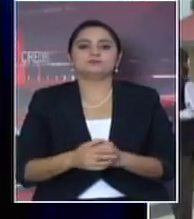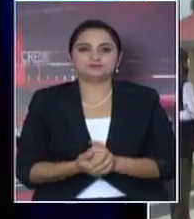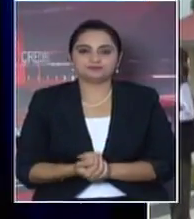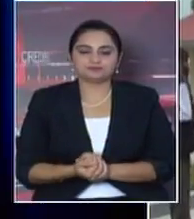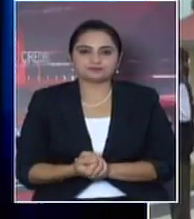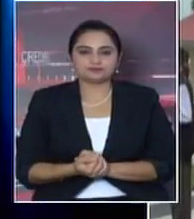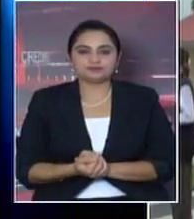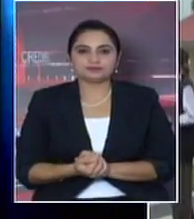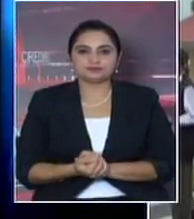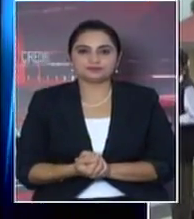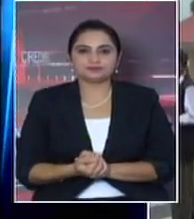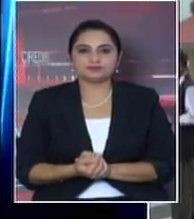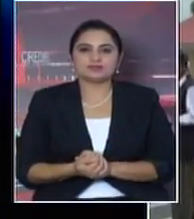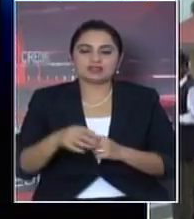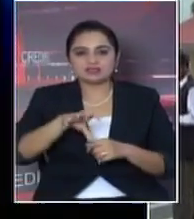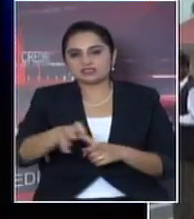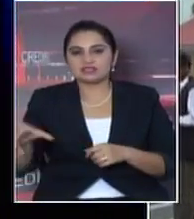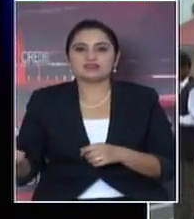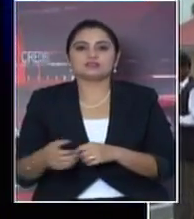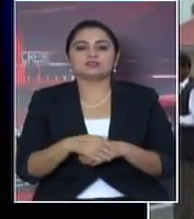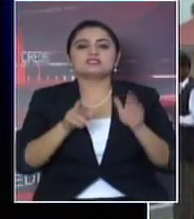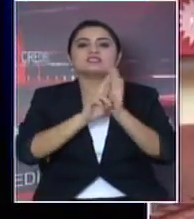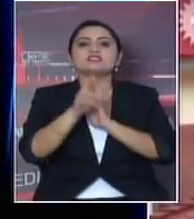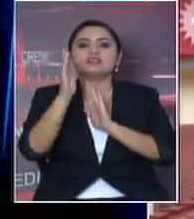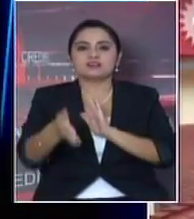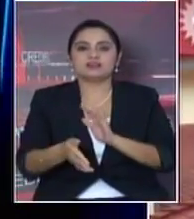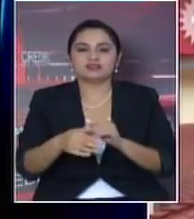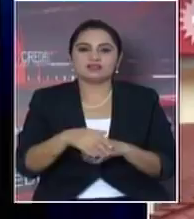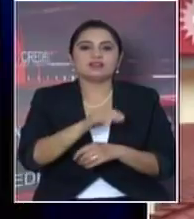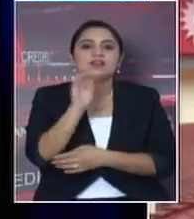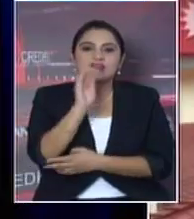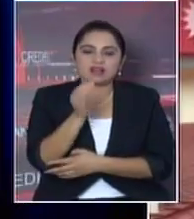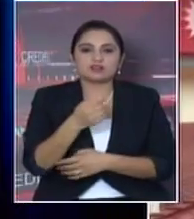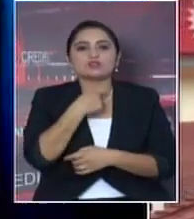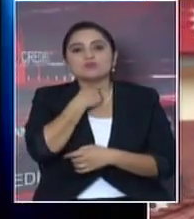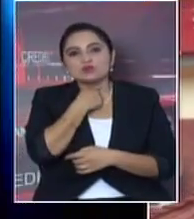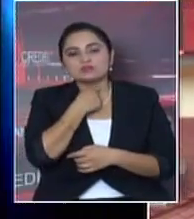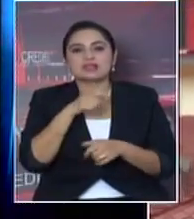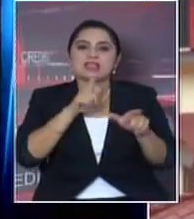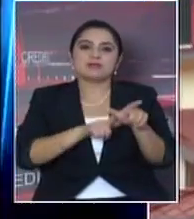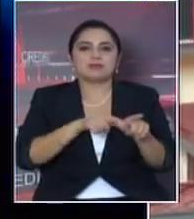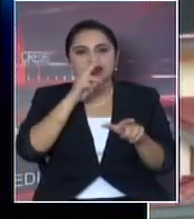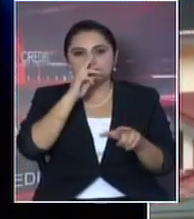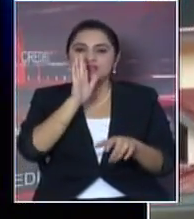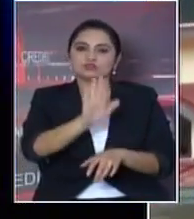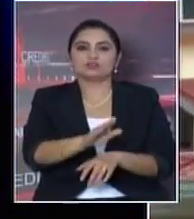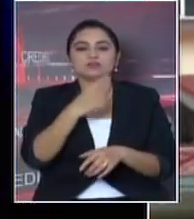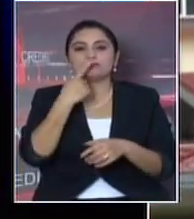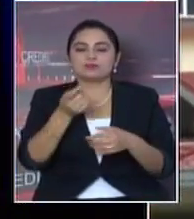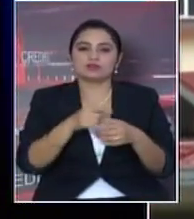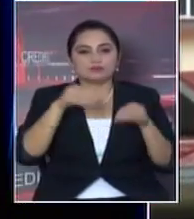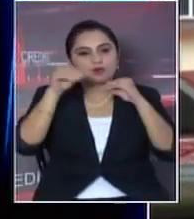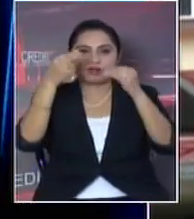उहाँले जानकारी दिनुभयो। स्थानीय तहको परिणामले नागरिकको भरोसा एमालेप्रति रहेको पुष्टि